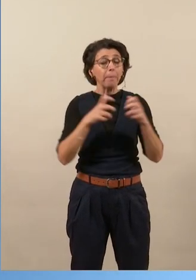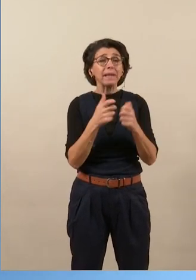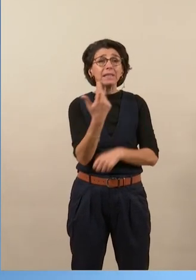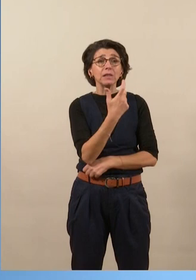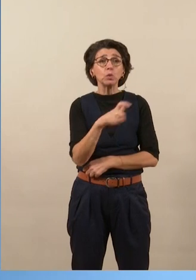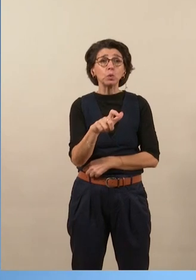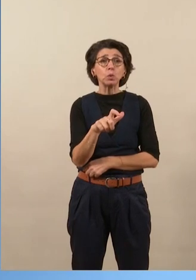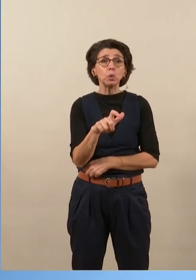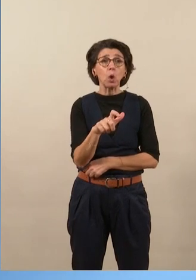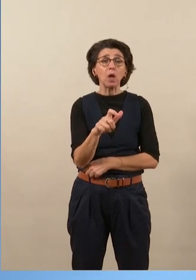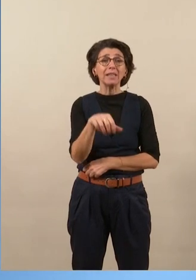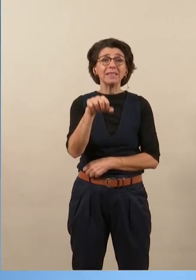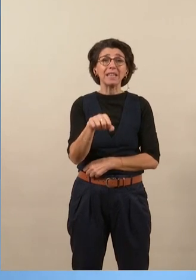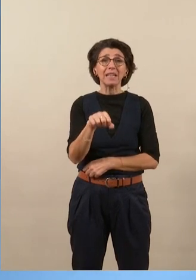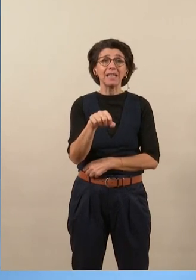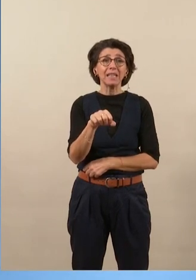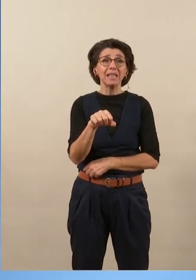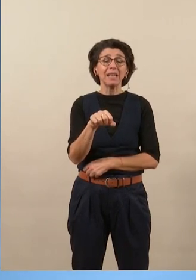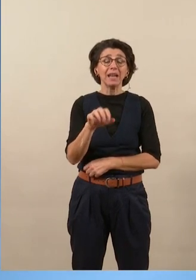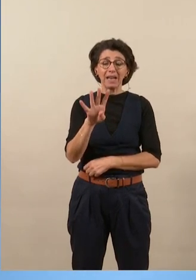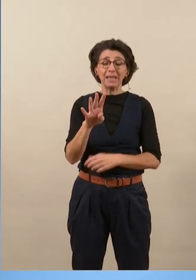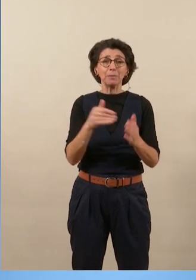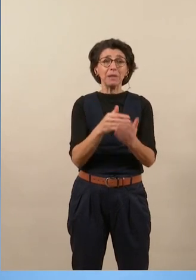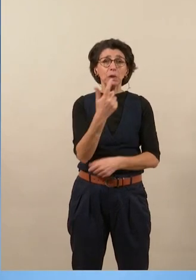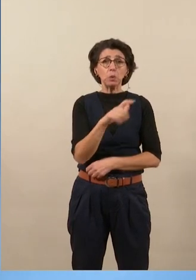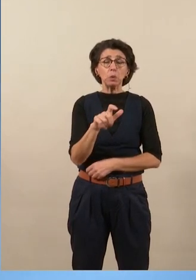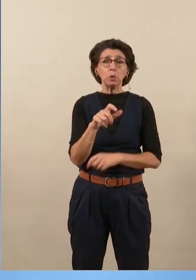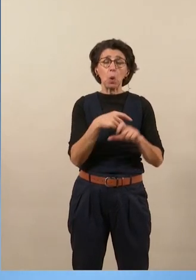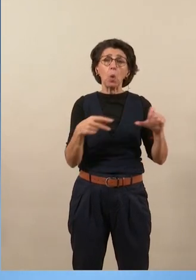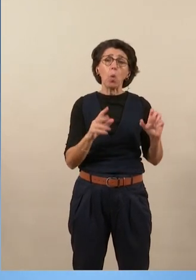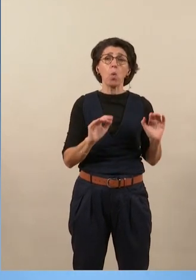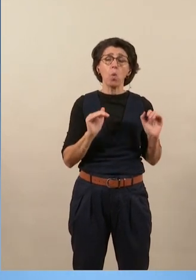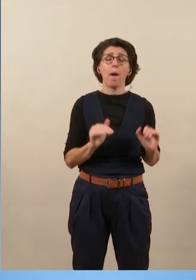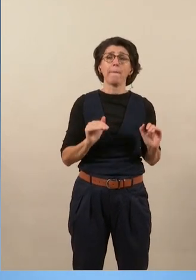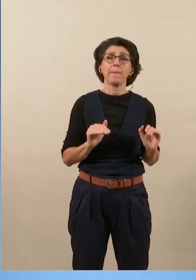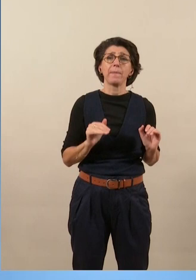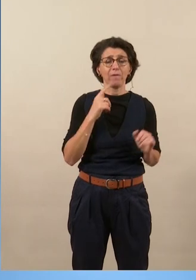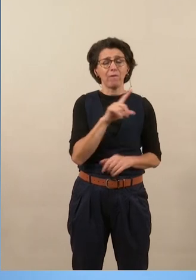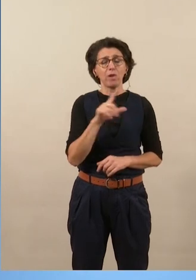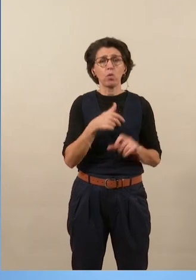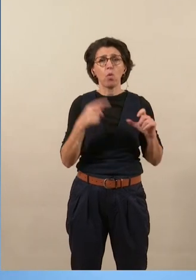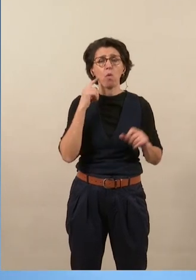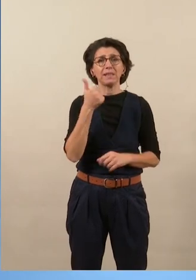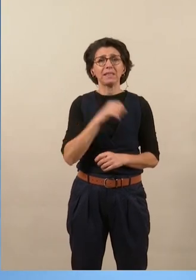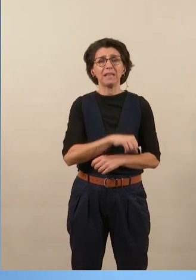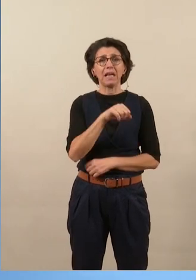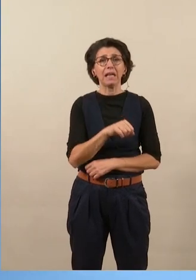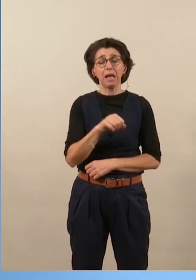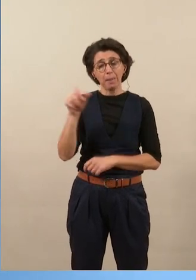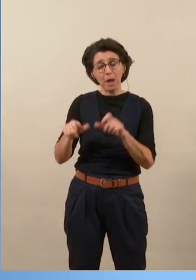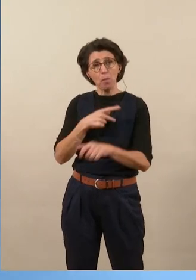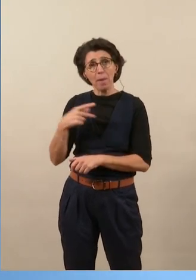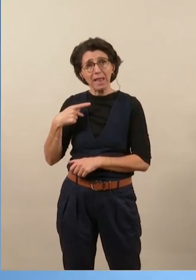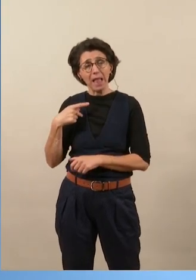4400 € ce qui fait quand même 22 € le sac les propriétaires grenoblois seront heureux de savoir que les sommes